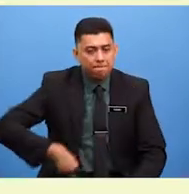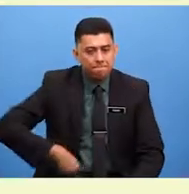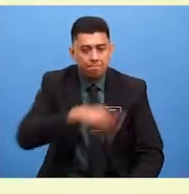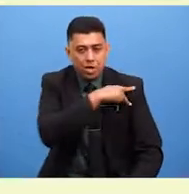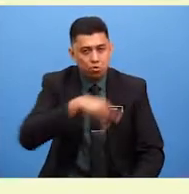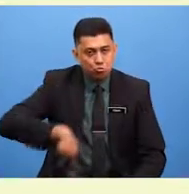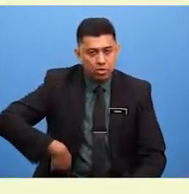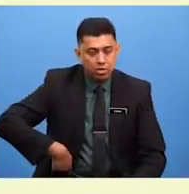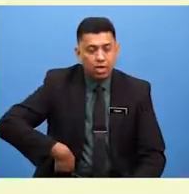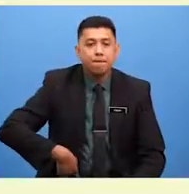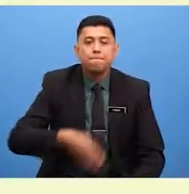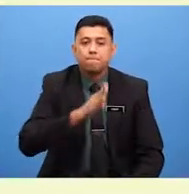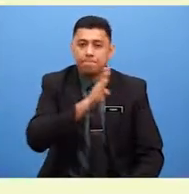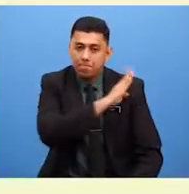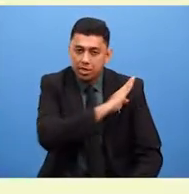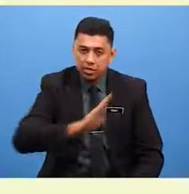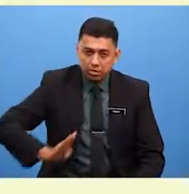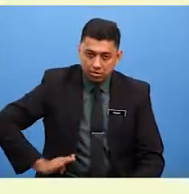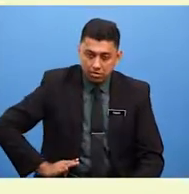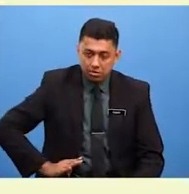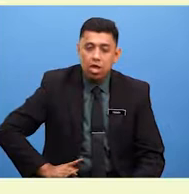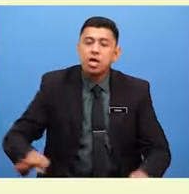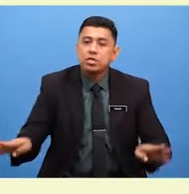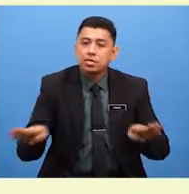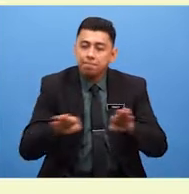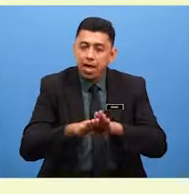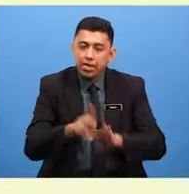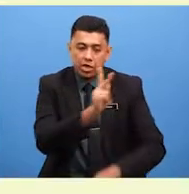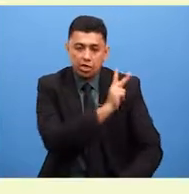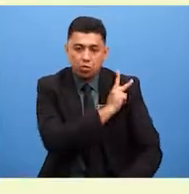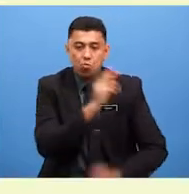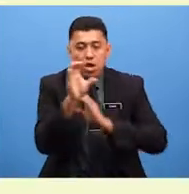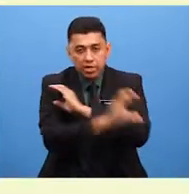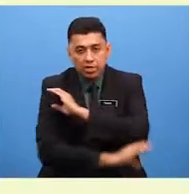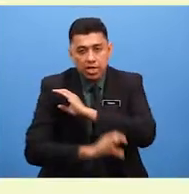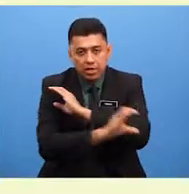Yang di-Pertuan Agong sebagai Ketua Negara.